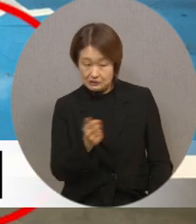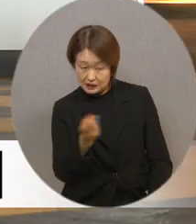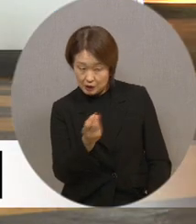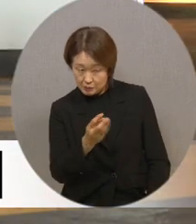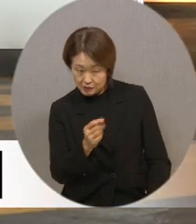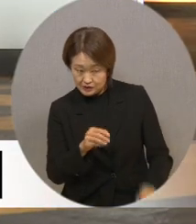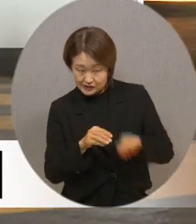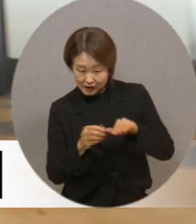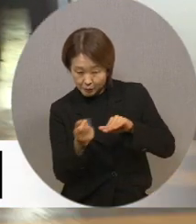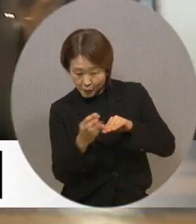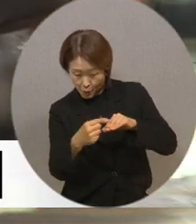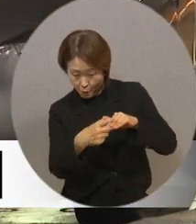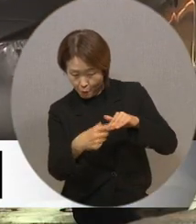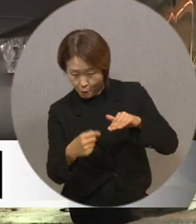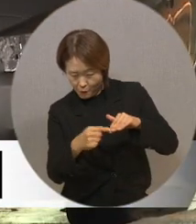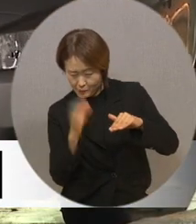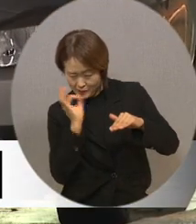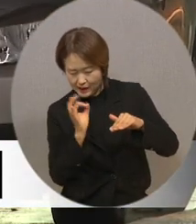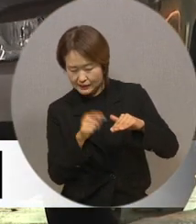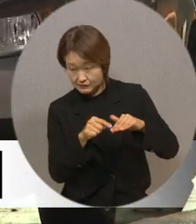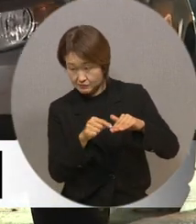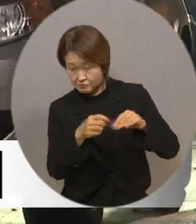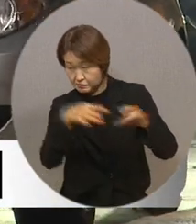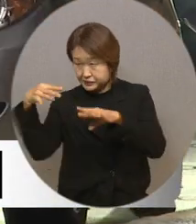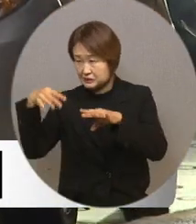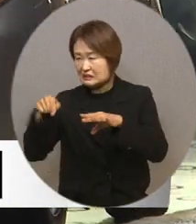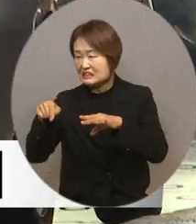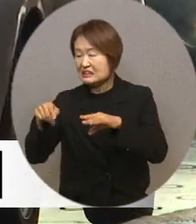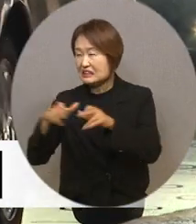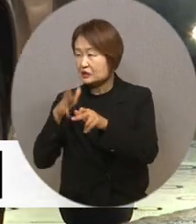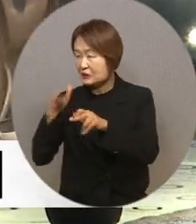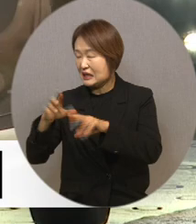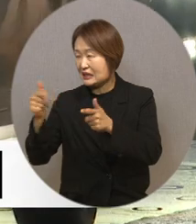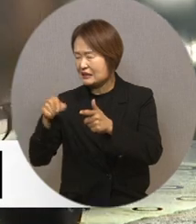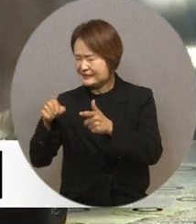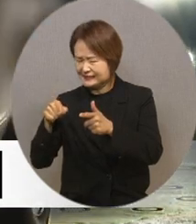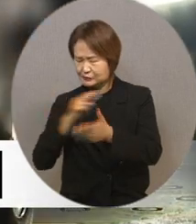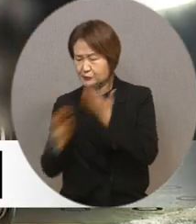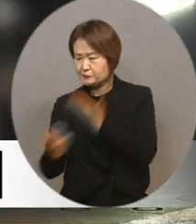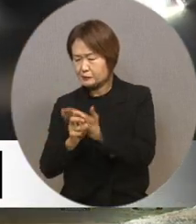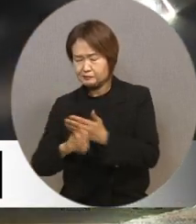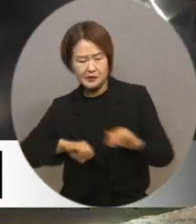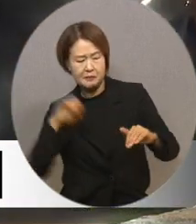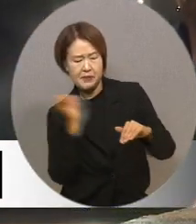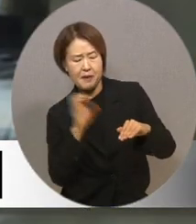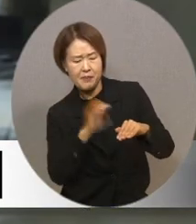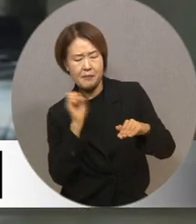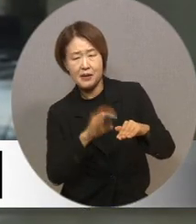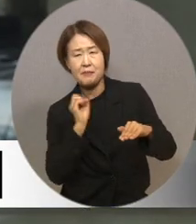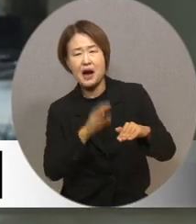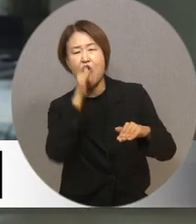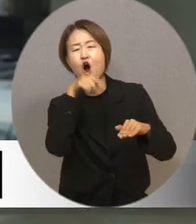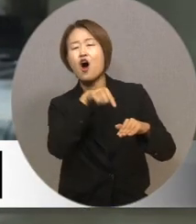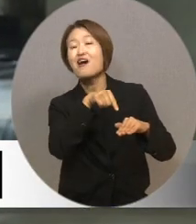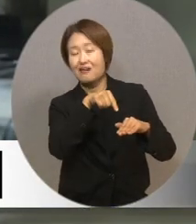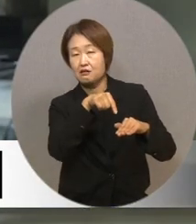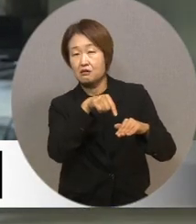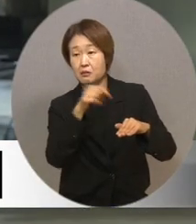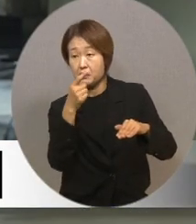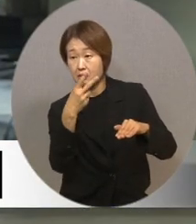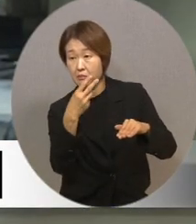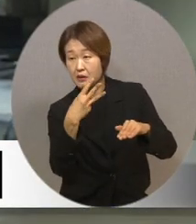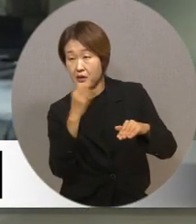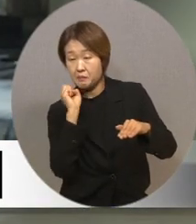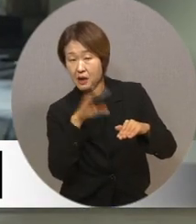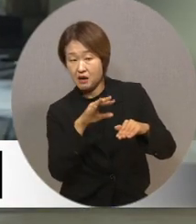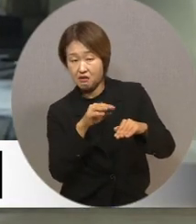인식해 장애인 등록 차량이 아닐 경우 불법 주차 행위임을 경고합니다. 세 차례 경고에도